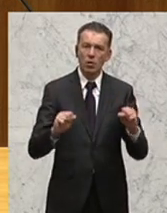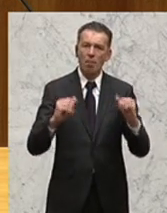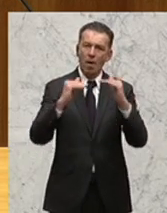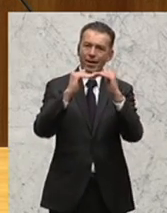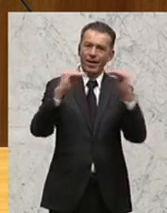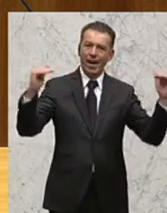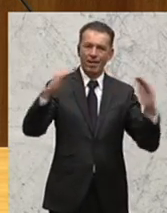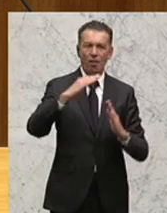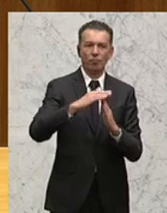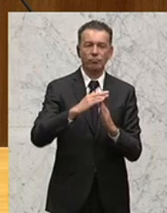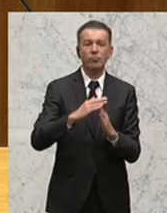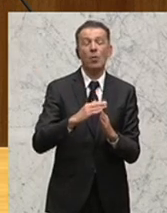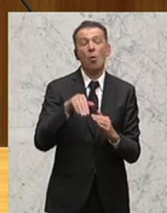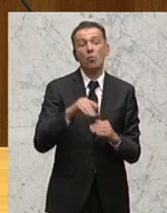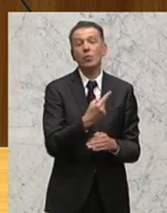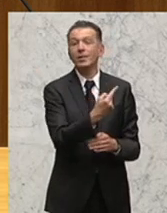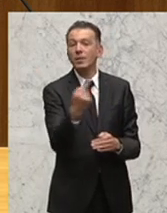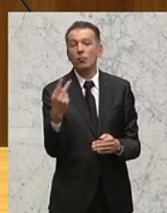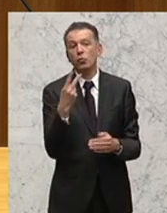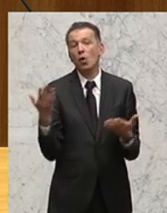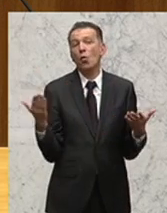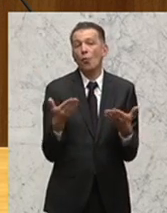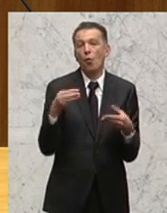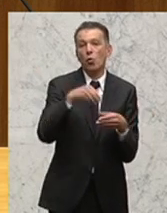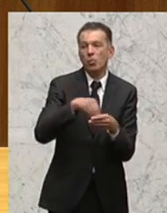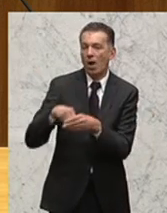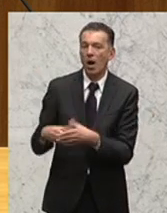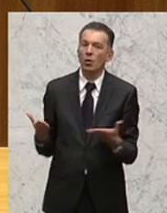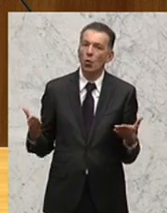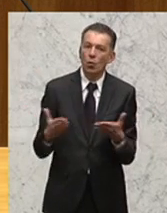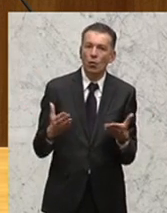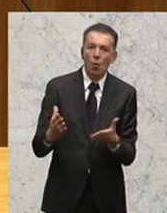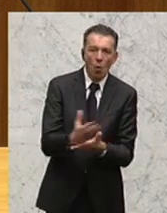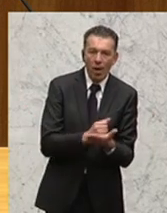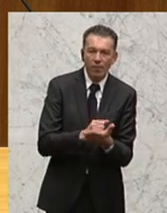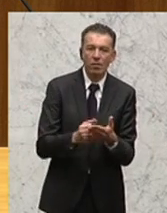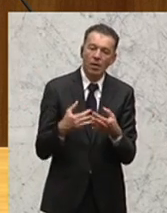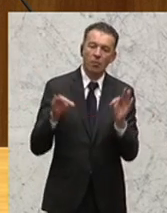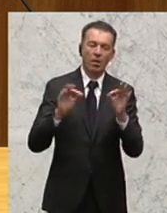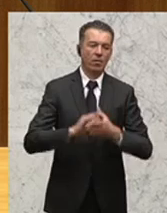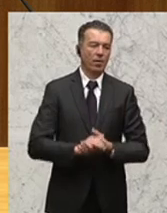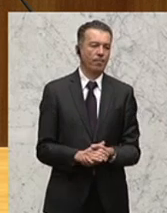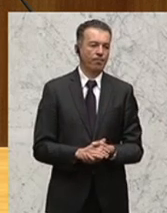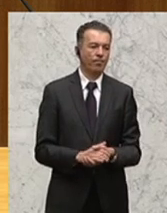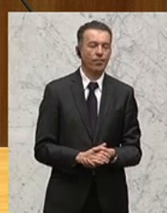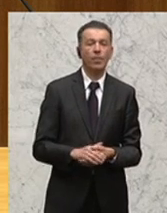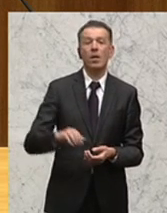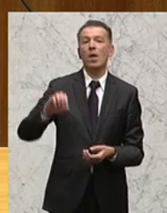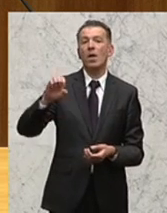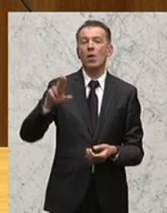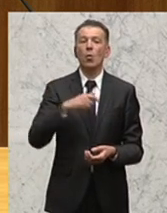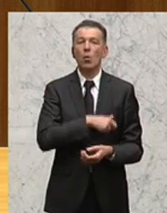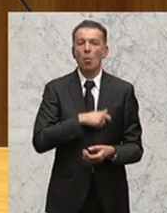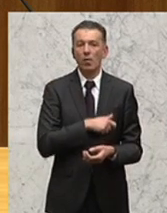die Ressorts müssen dann selbst schauen, wo sie Einsparungen treffen können und wo sie auch Effizienz erreichen können. Zur EU-Kommission und zu